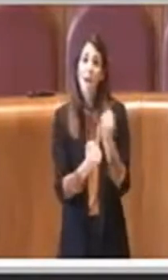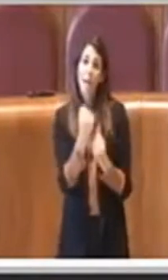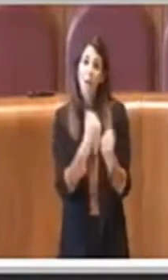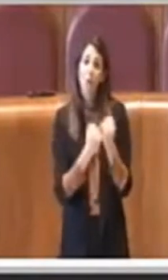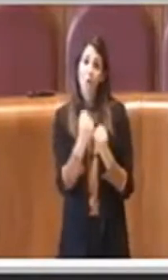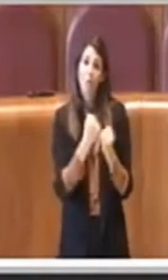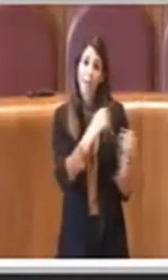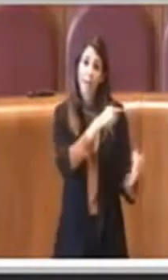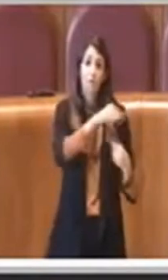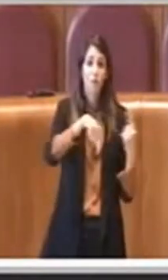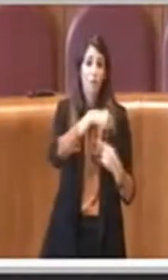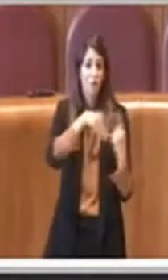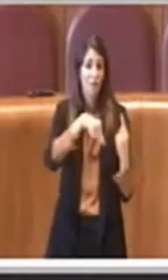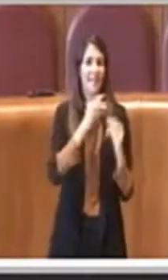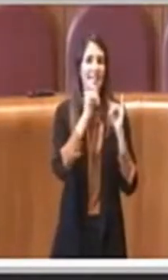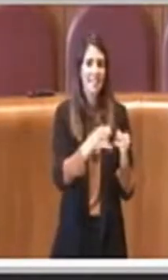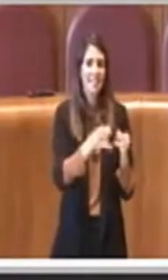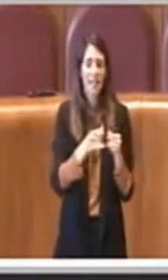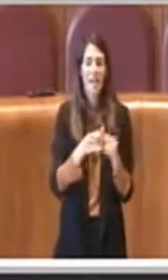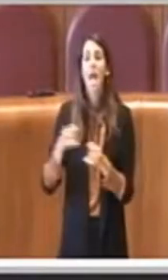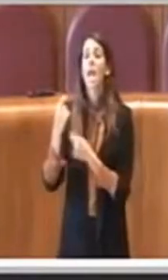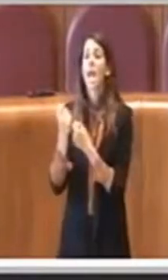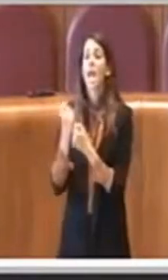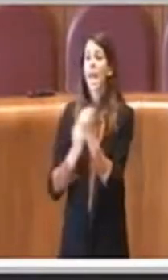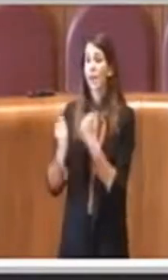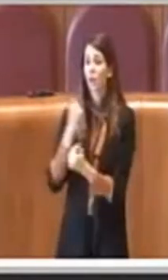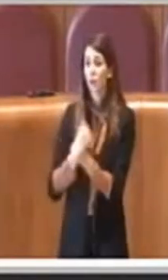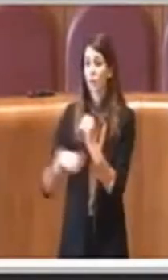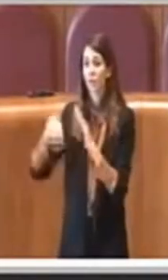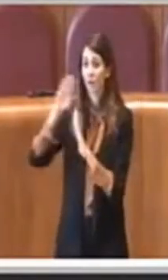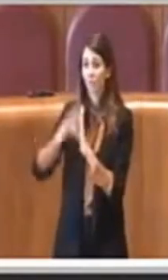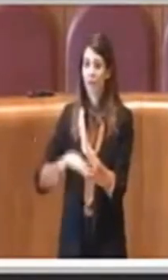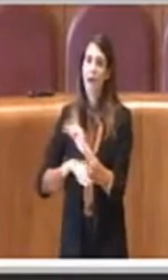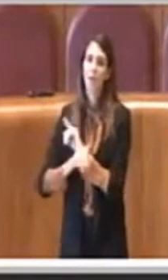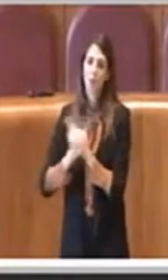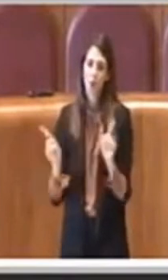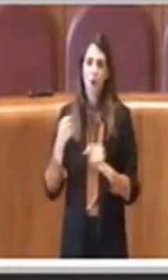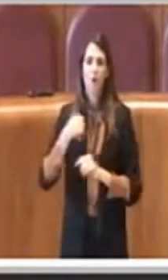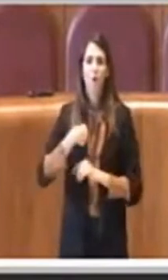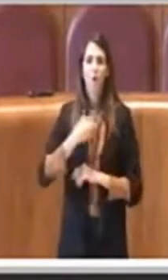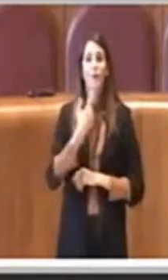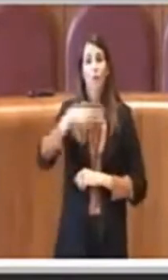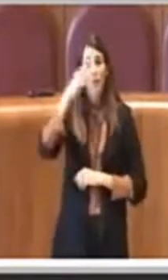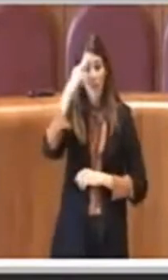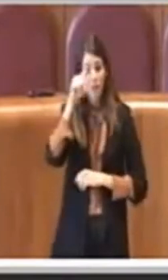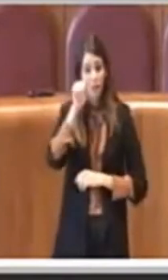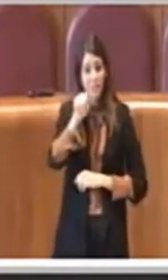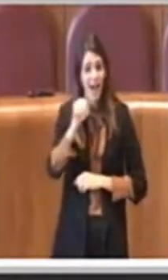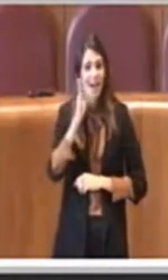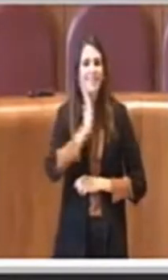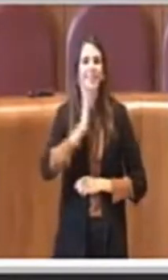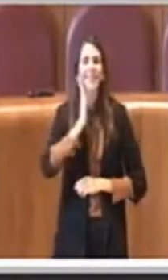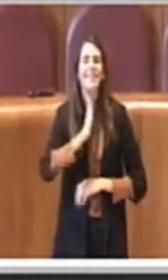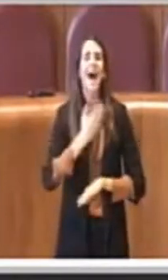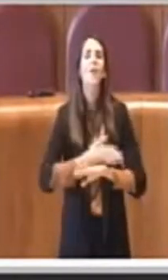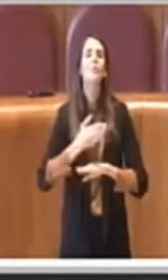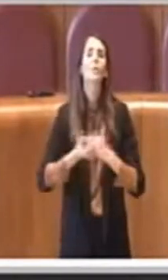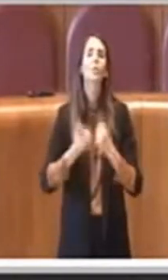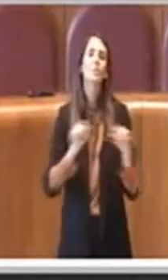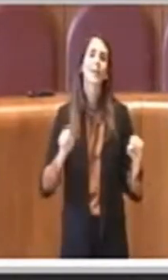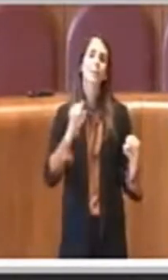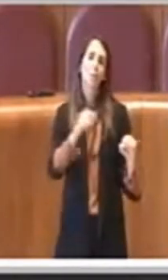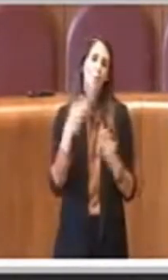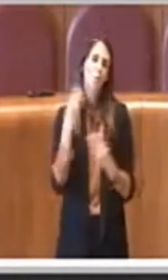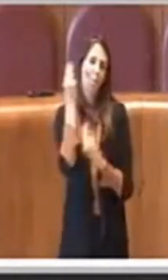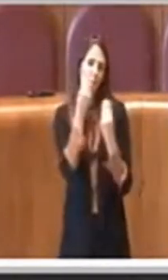ma un'economia circolare. E ricordo al PD che oggi decanta tanto che potrà vincere le elezioni. Io mi auguro